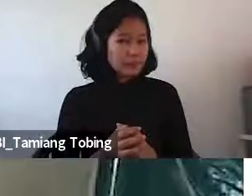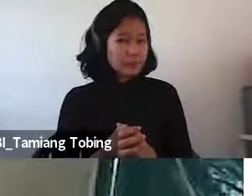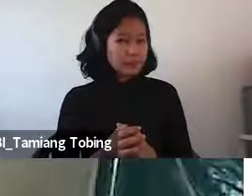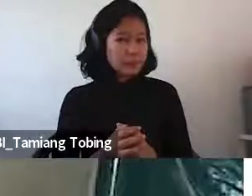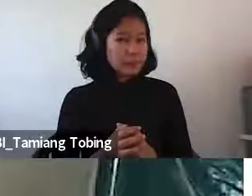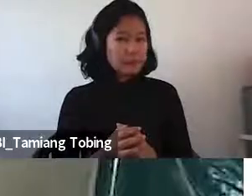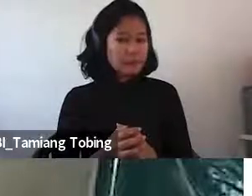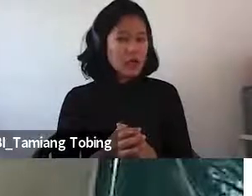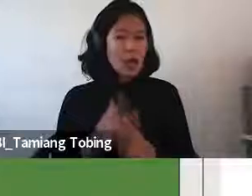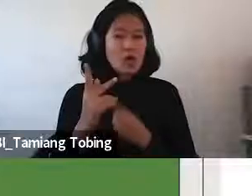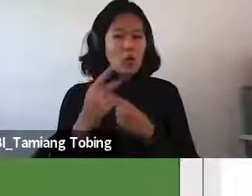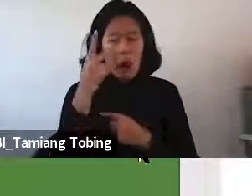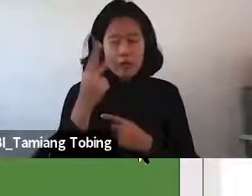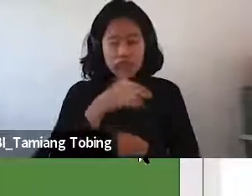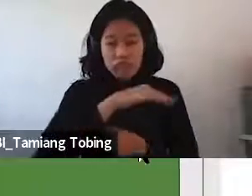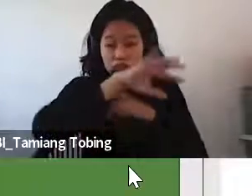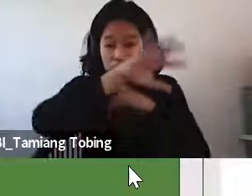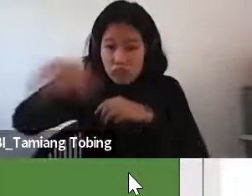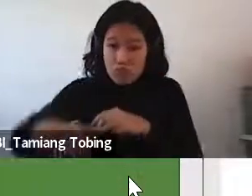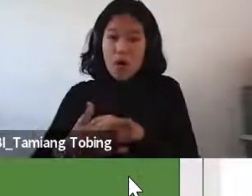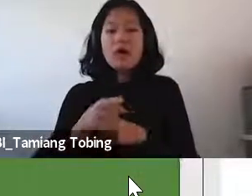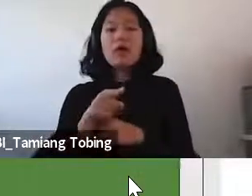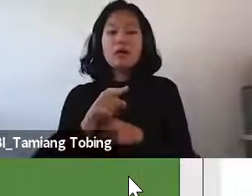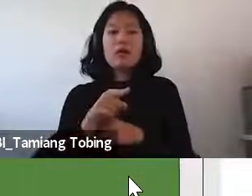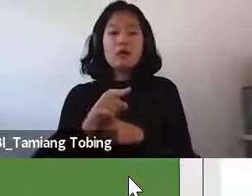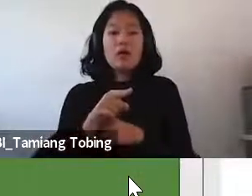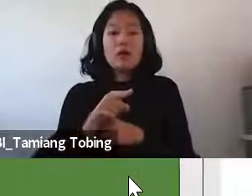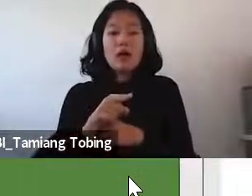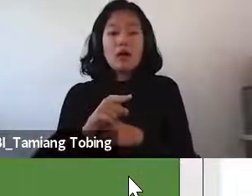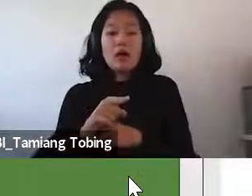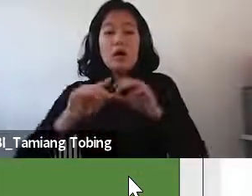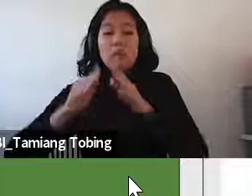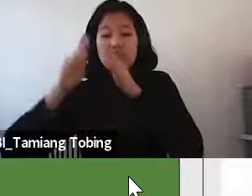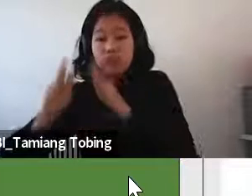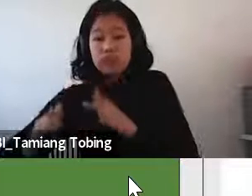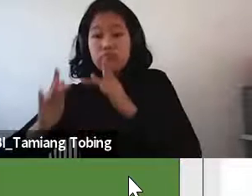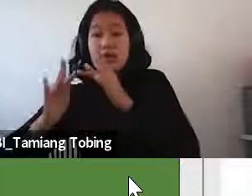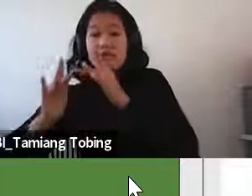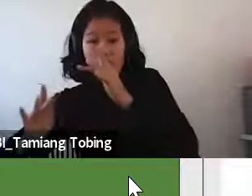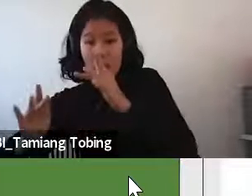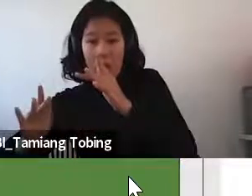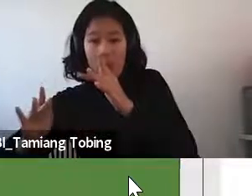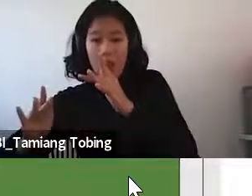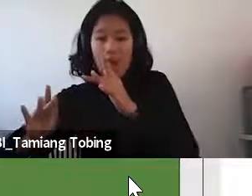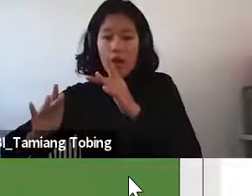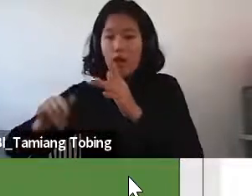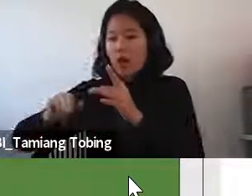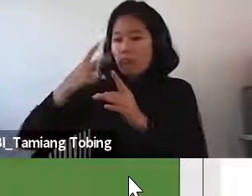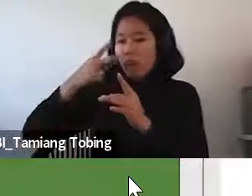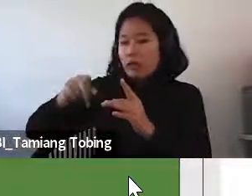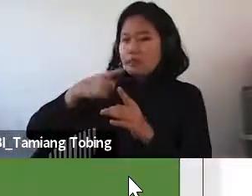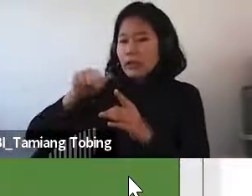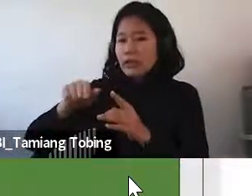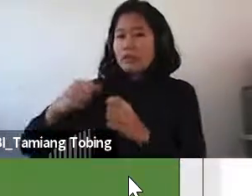secara keseluruhan bahwa sektor informal ini dipandang sebagai sektor yang mampu